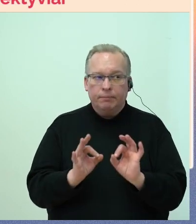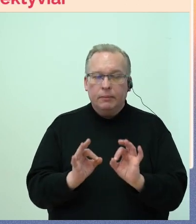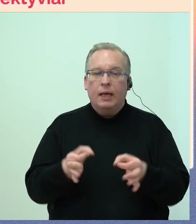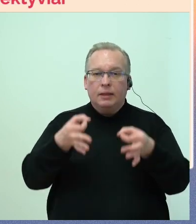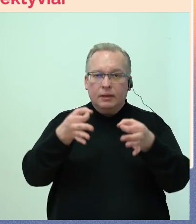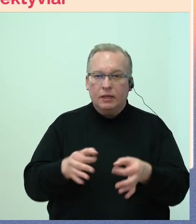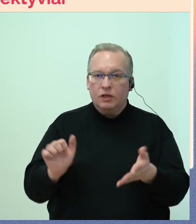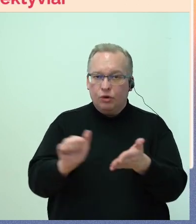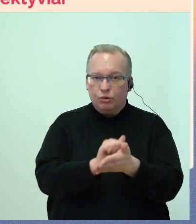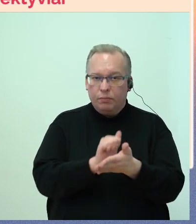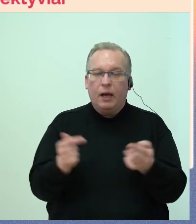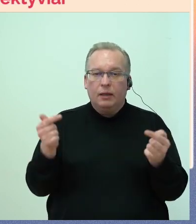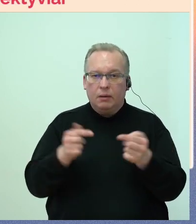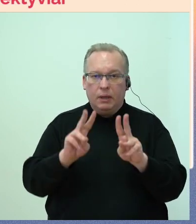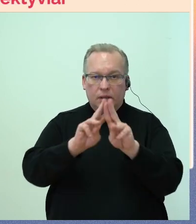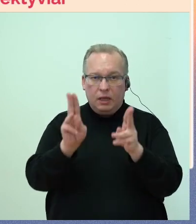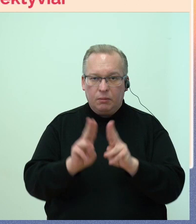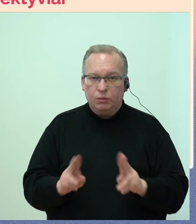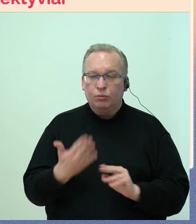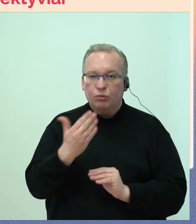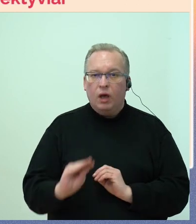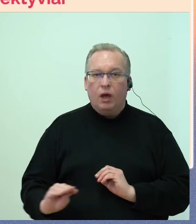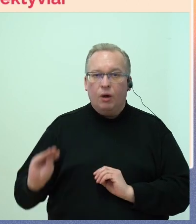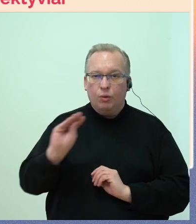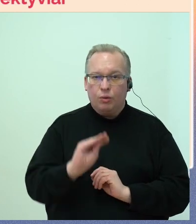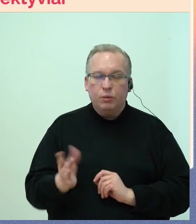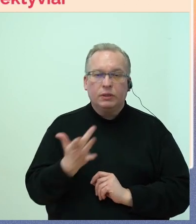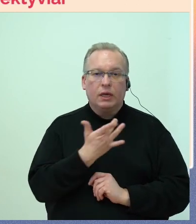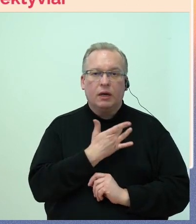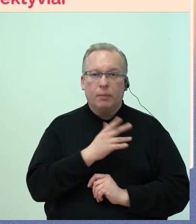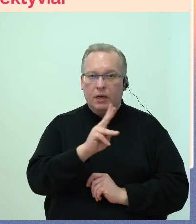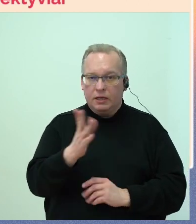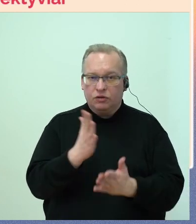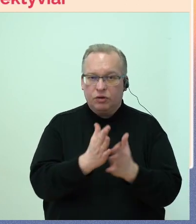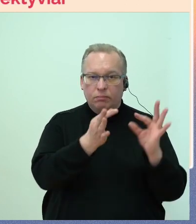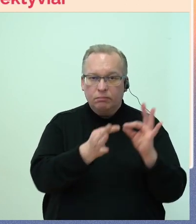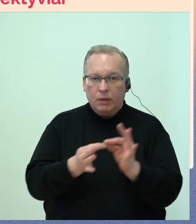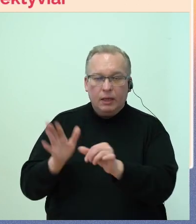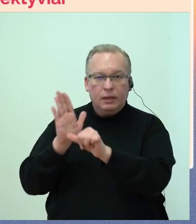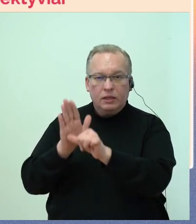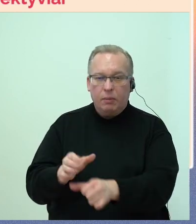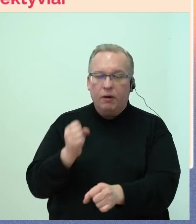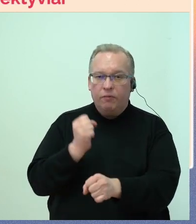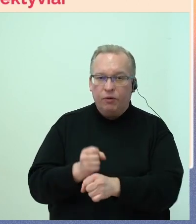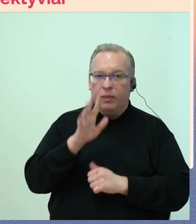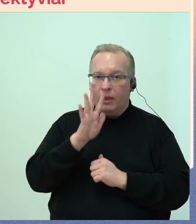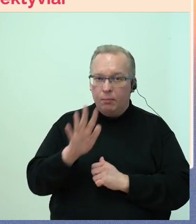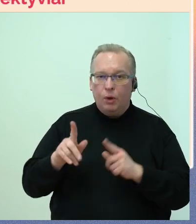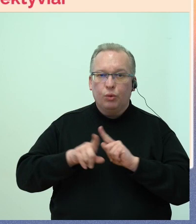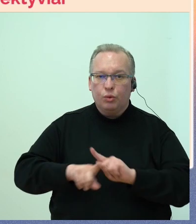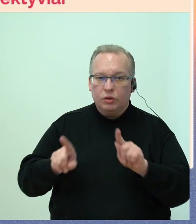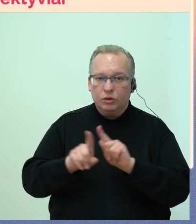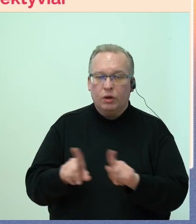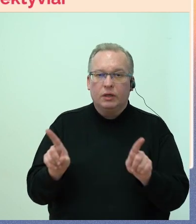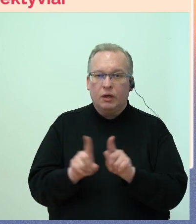reguliavimas Lietuvoje atitinka tarptautinius ir europinius standartus, kas yra susijęs su diskriminacijos draudimu, neapykantos kurstymu